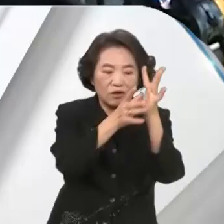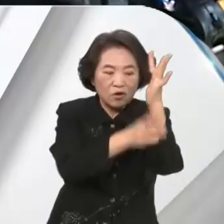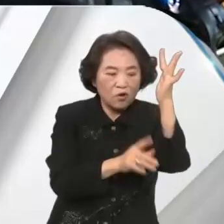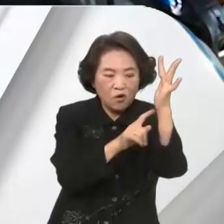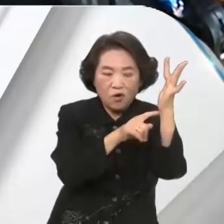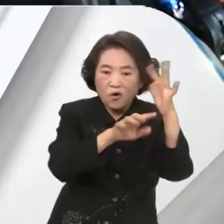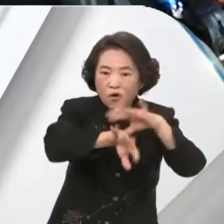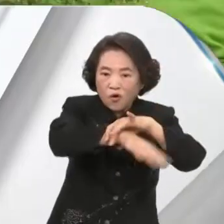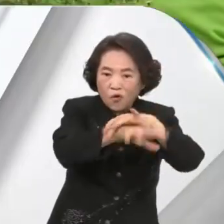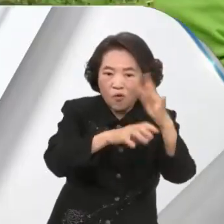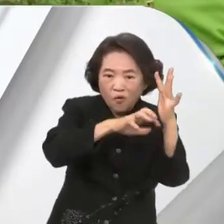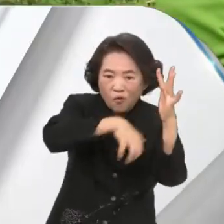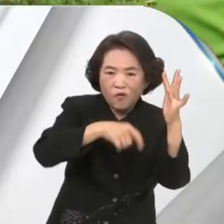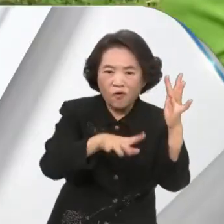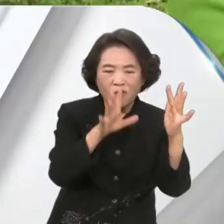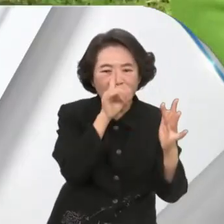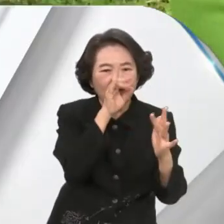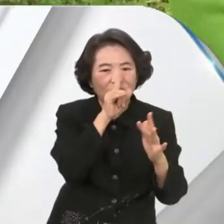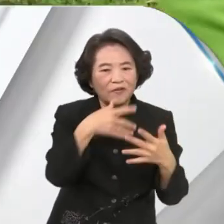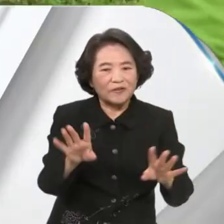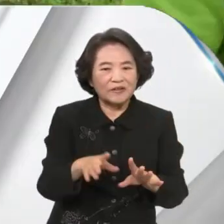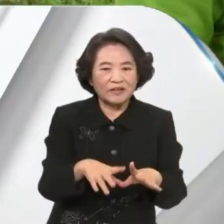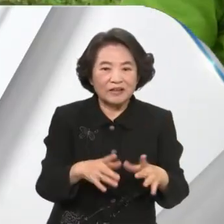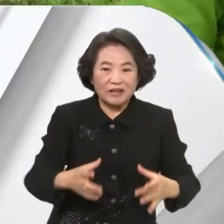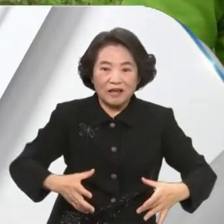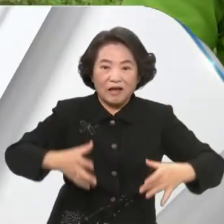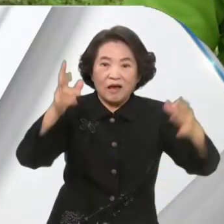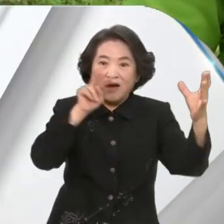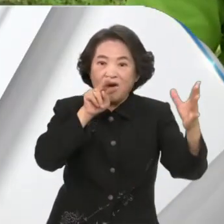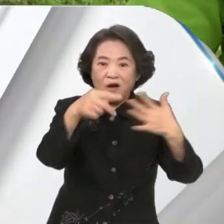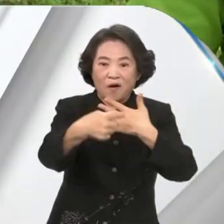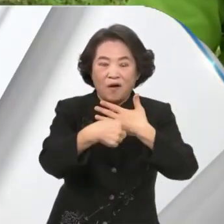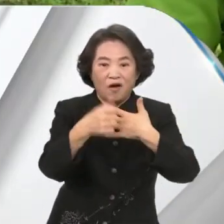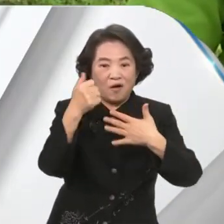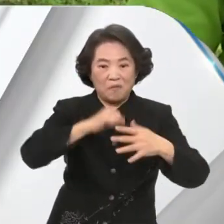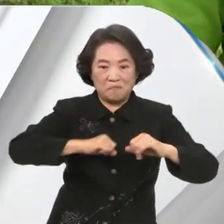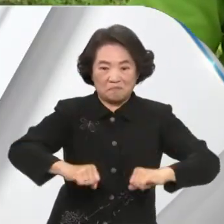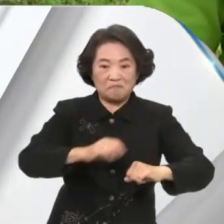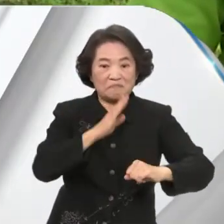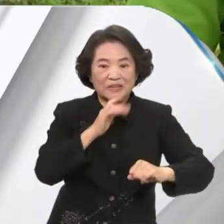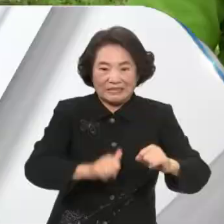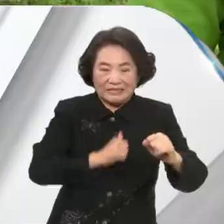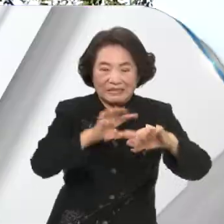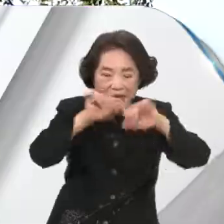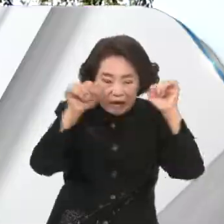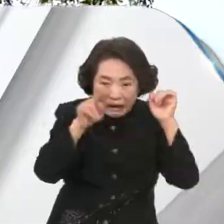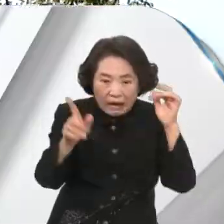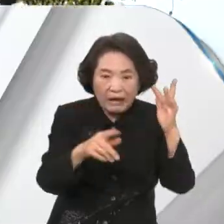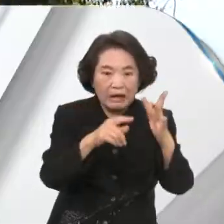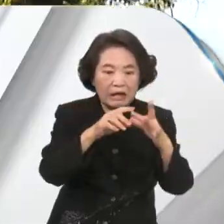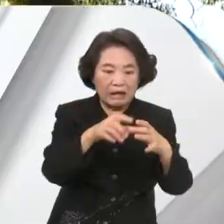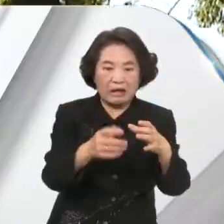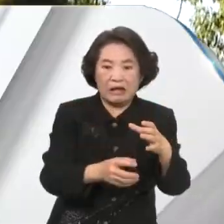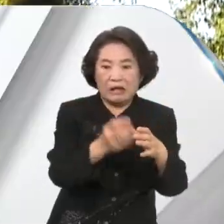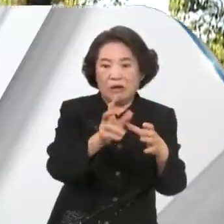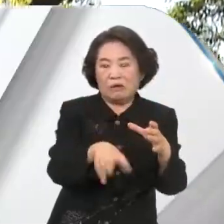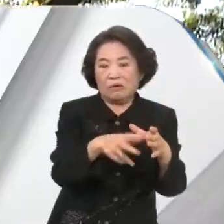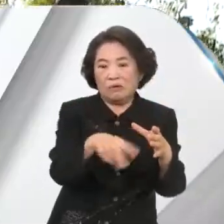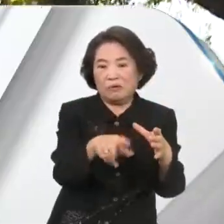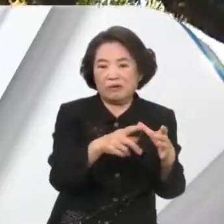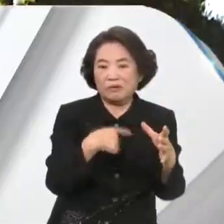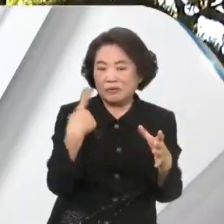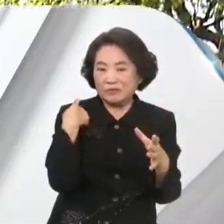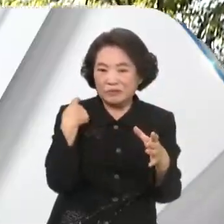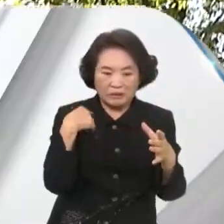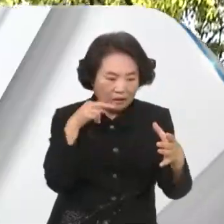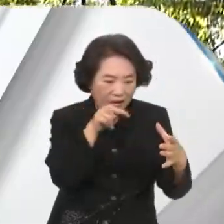奇奇怪怪的东西。 这棵树啊，看起来好强壮，可是它其实是一头空心的老树。可是它里面，我们昨天那样看，整棵